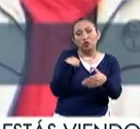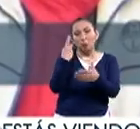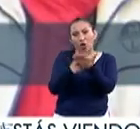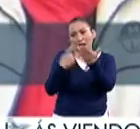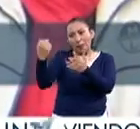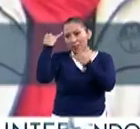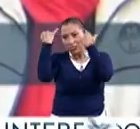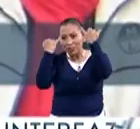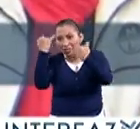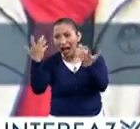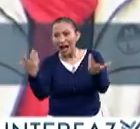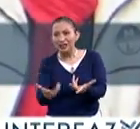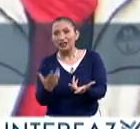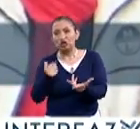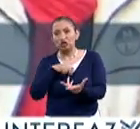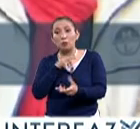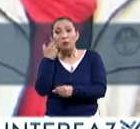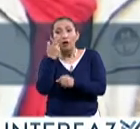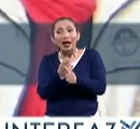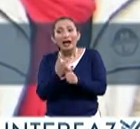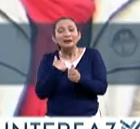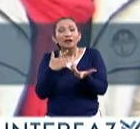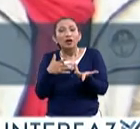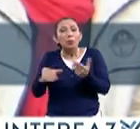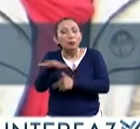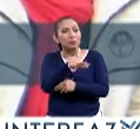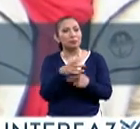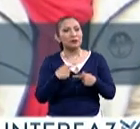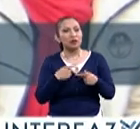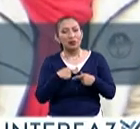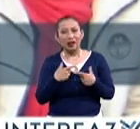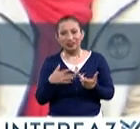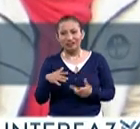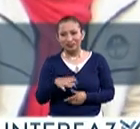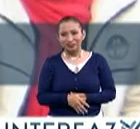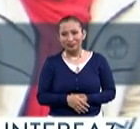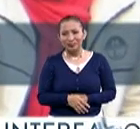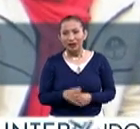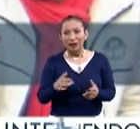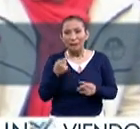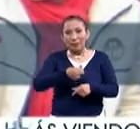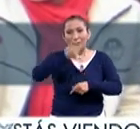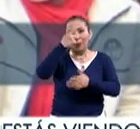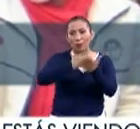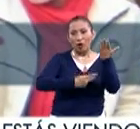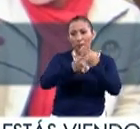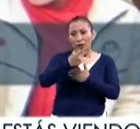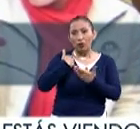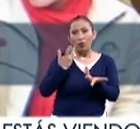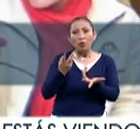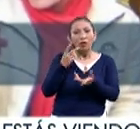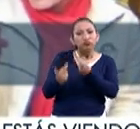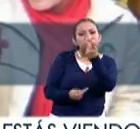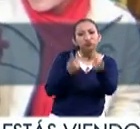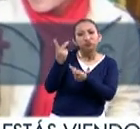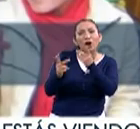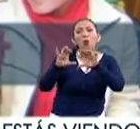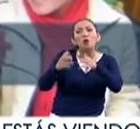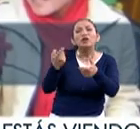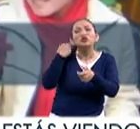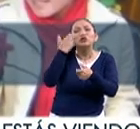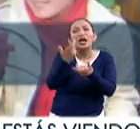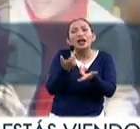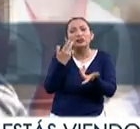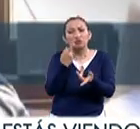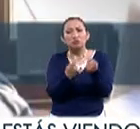สมัครจำนวนนี้ลงไปหาชุมชนก่อนที่พวกเขาจะเฮ็ดรายการนึงพวกเขาต้องไปปรึกษาหารือเขาเจ้าไปลมเขาเจ้าว่าเขาเจ้า